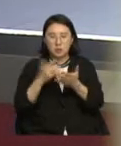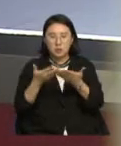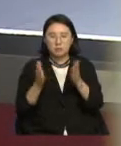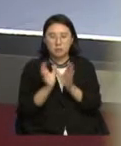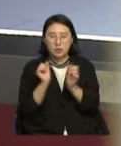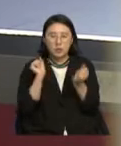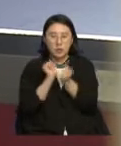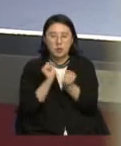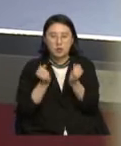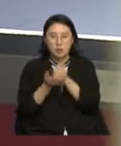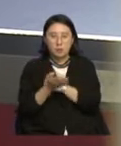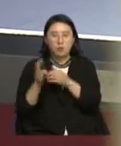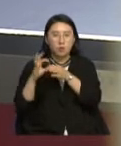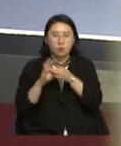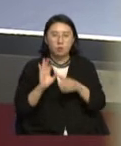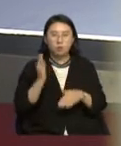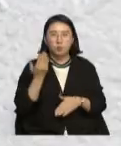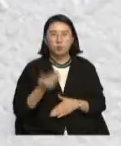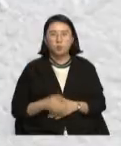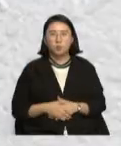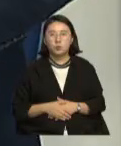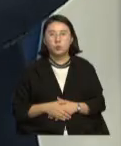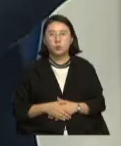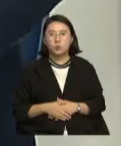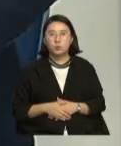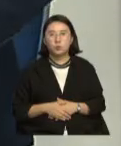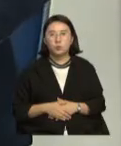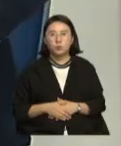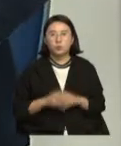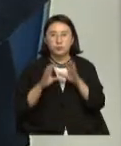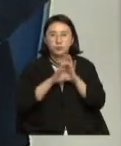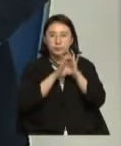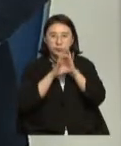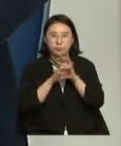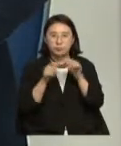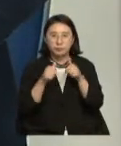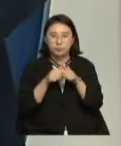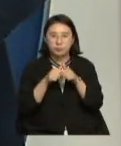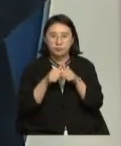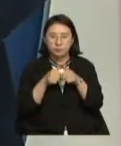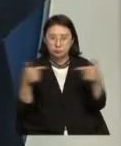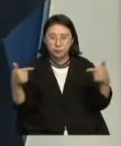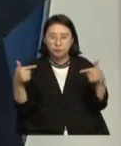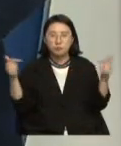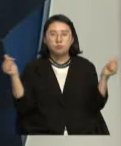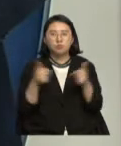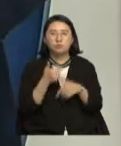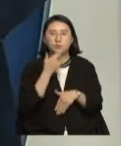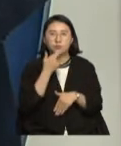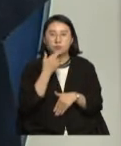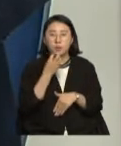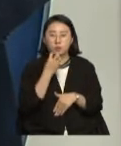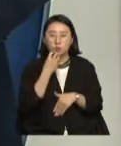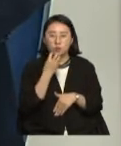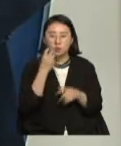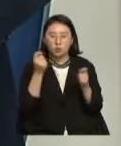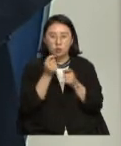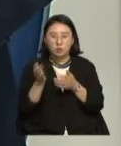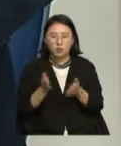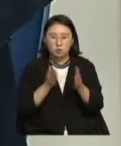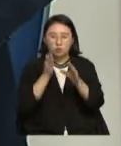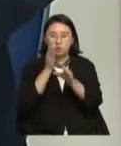감염도 계속되는 모양새입니다 이 코로나 일고의 확산 3가 잦아들지 않는 가운데 서울과 경기 등